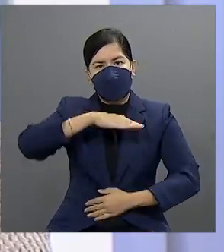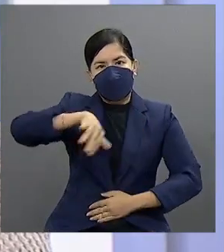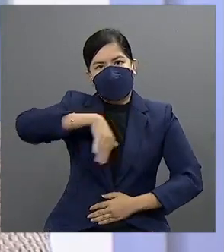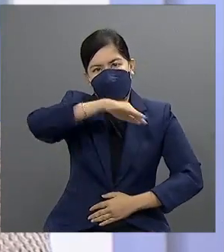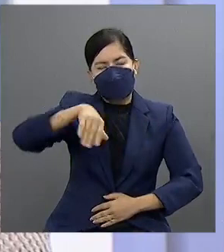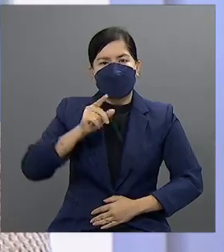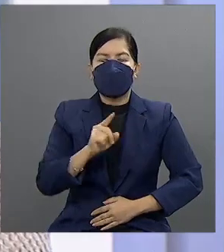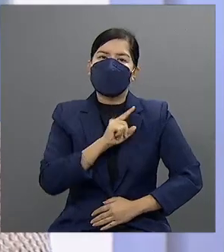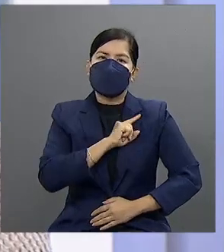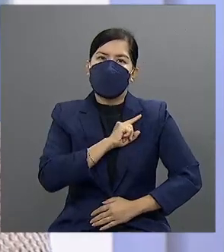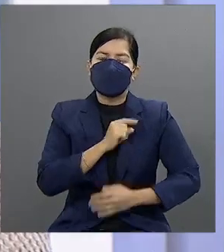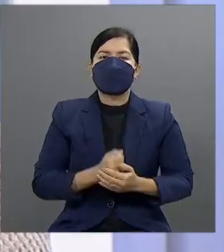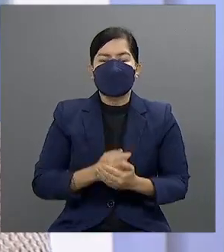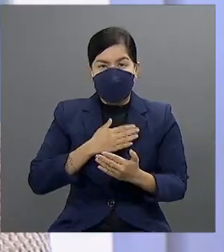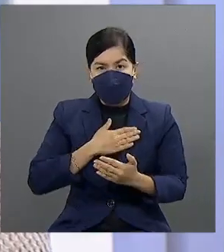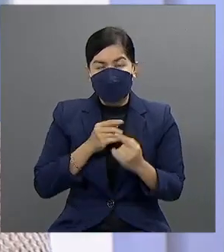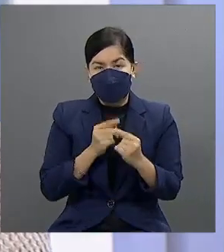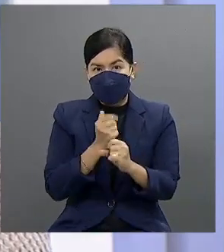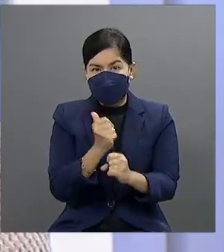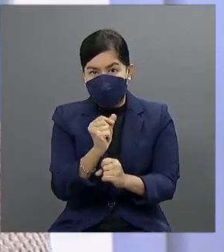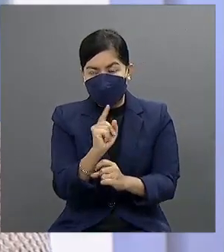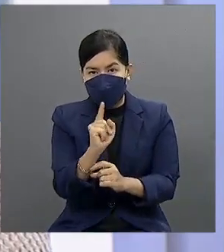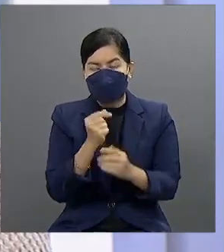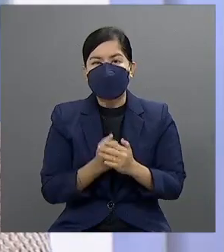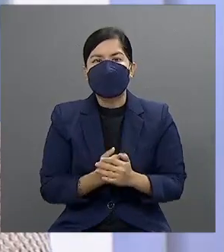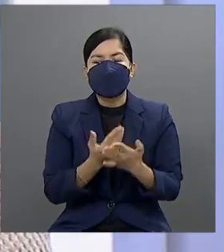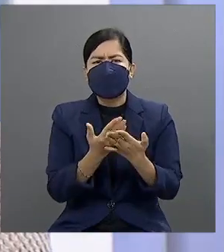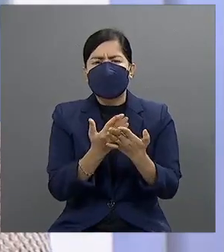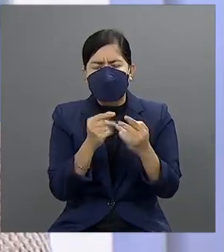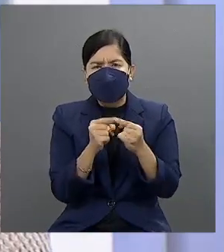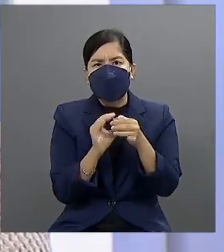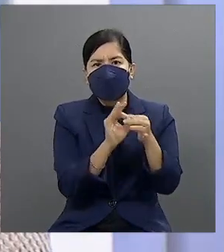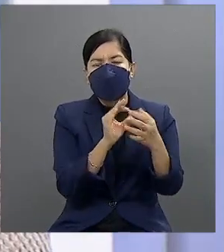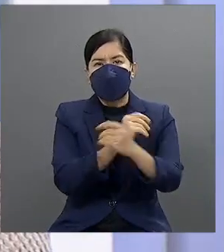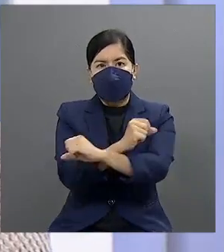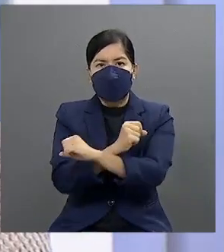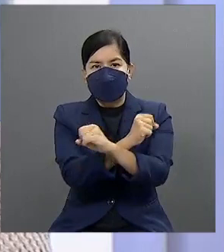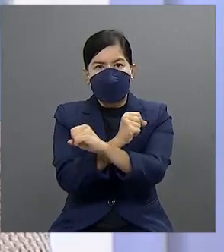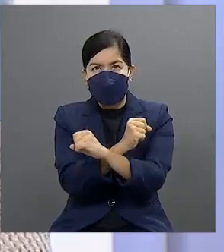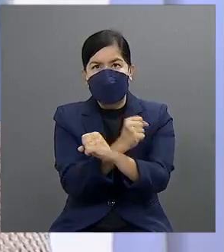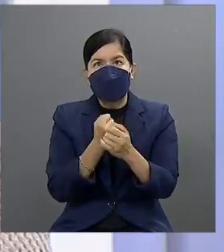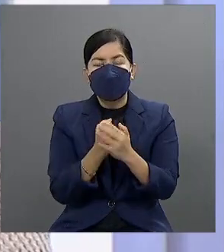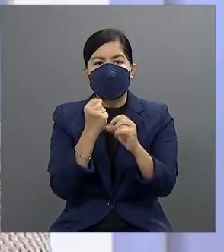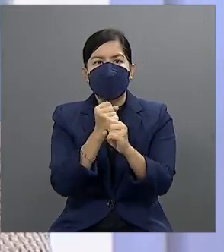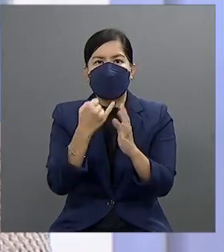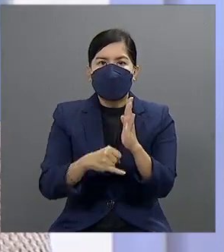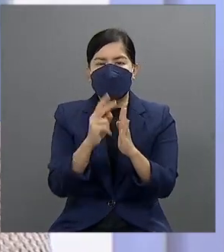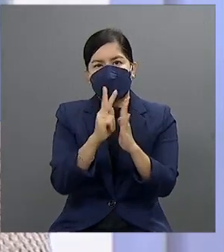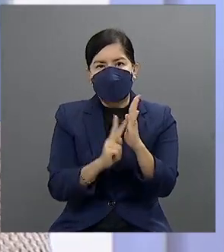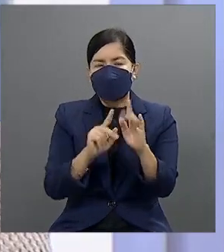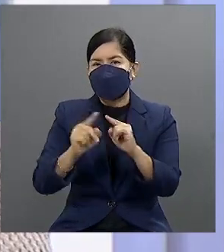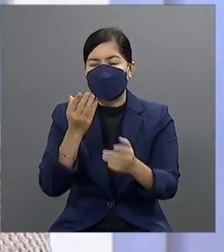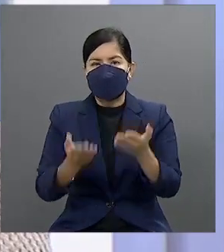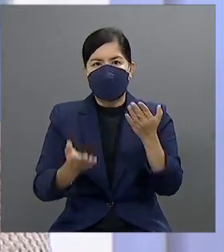ได้ด้วยเช่นเดียวกันก็คือการร้องเรียนหรือว่าการป้องกันการทุจริตที่เกิดขึ้นค่ะเพื่อให้การเลือกตั้งเป็นไปด้วยความโปร่งใส